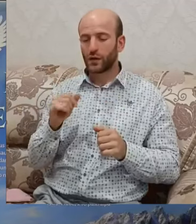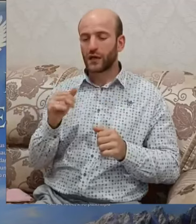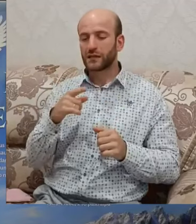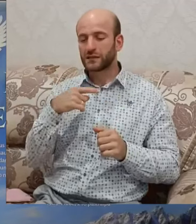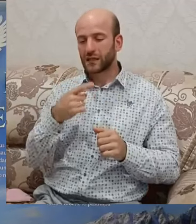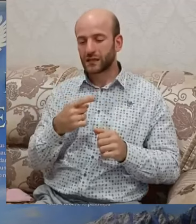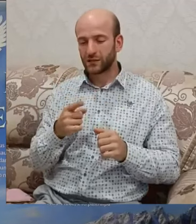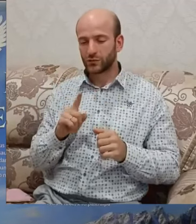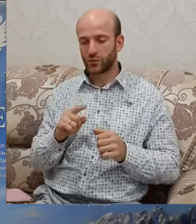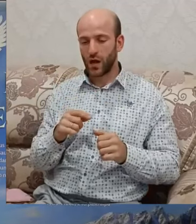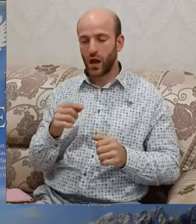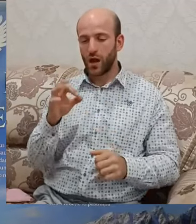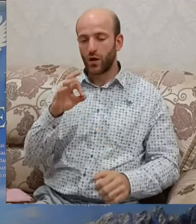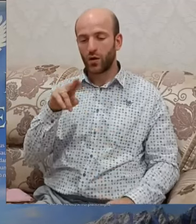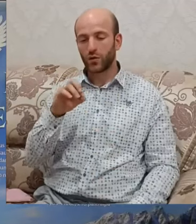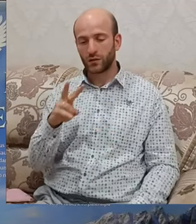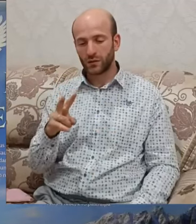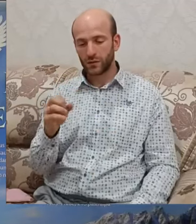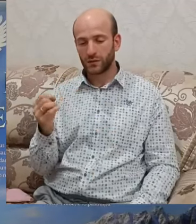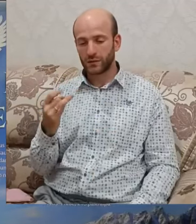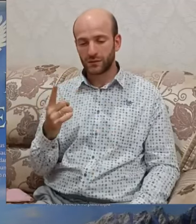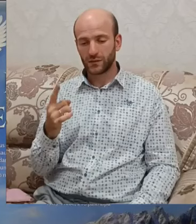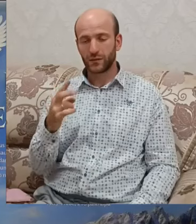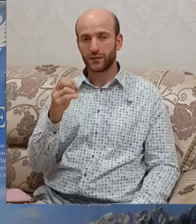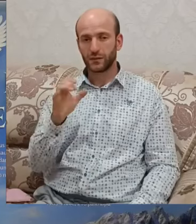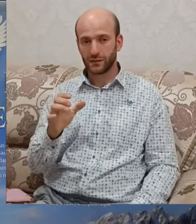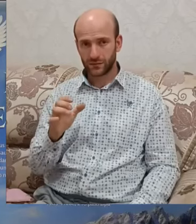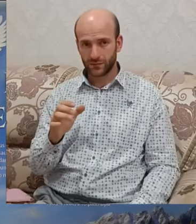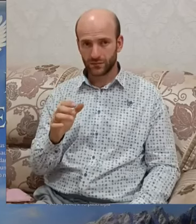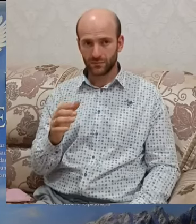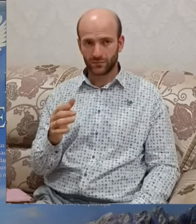Только один аминь. Tik tai vienas амен.